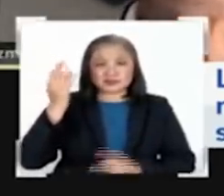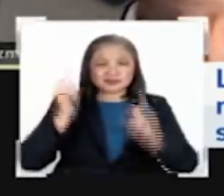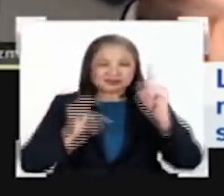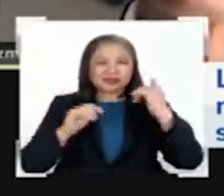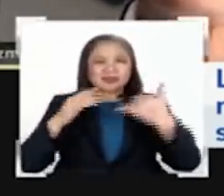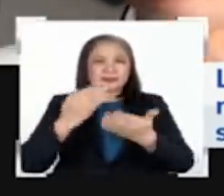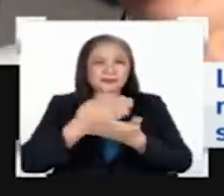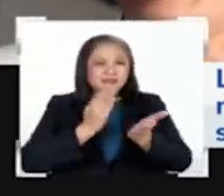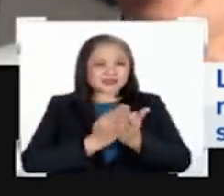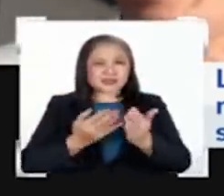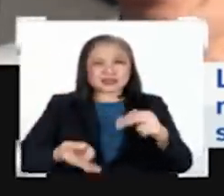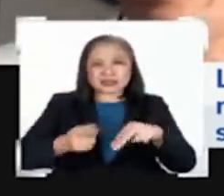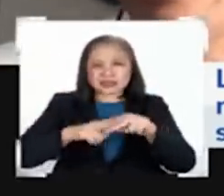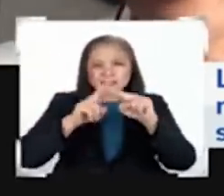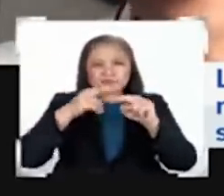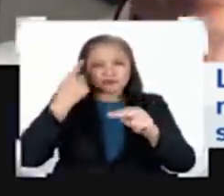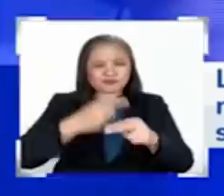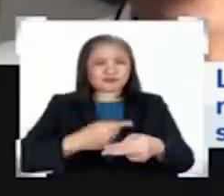ng edukasyon.